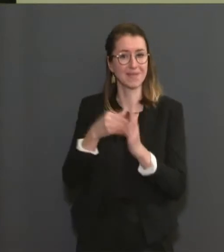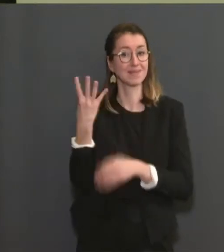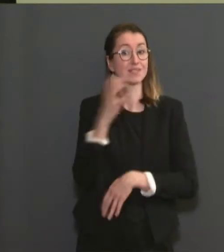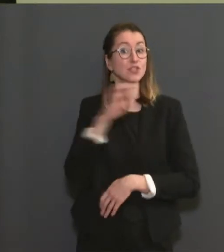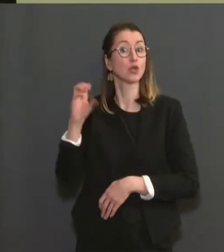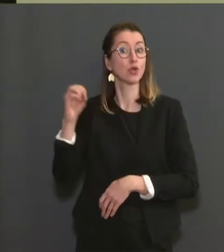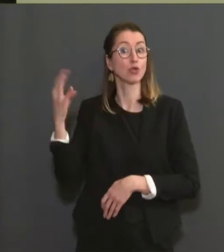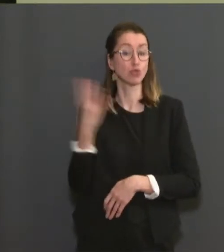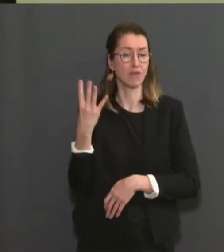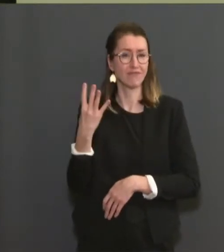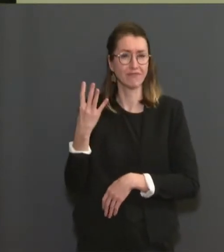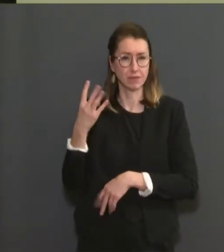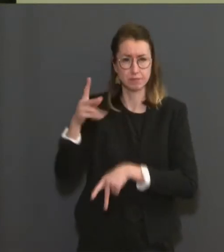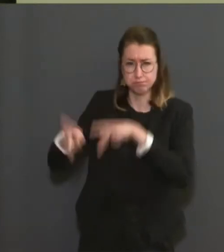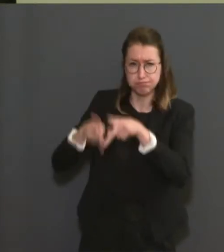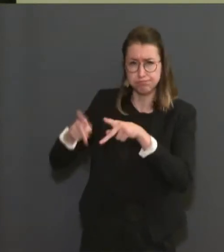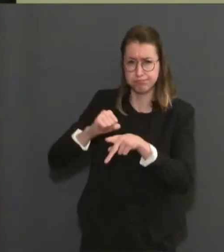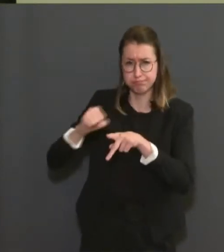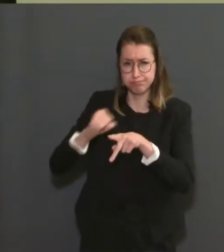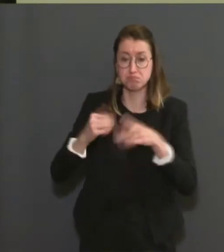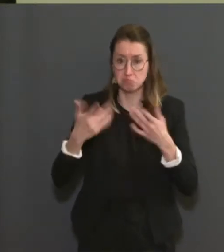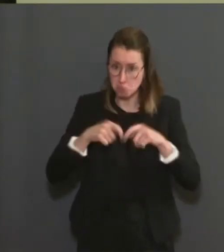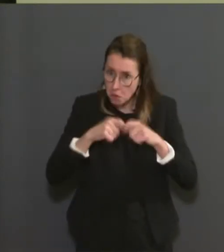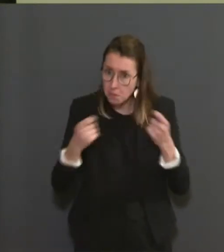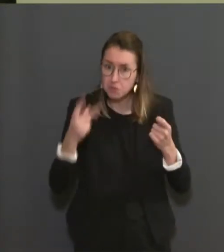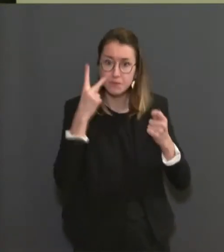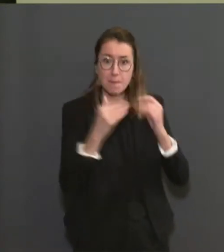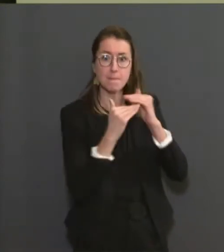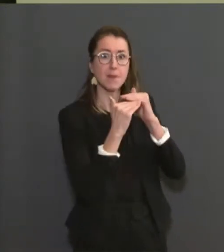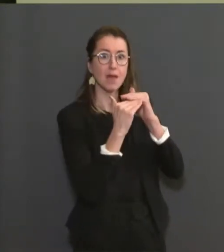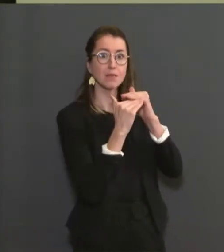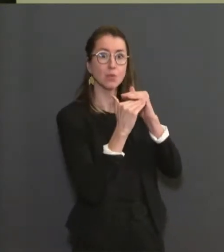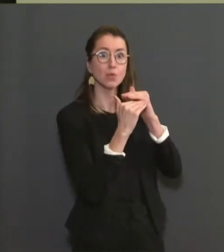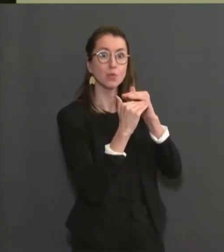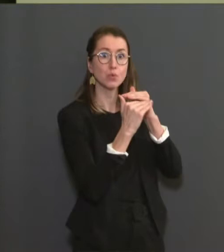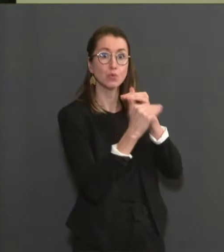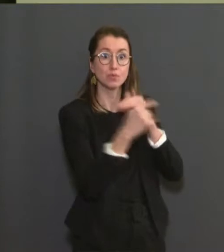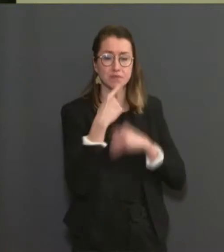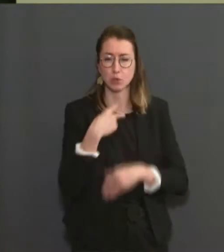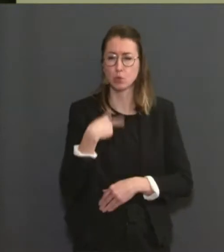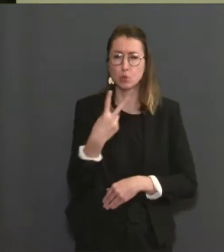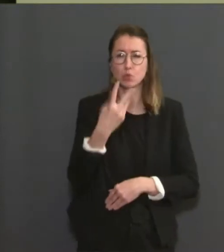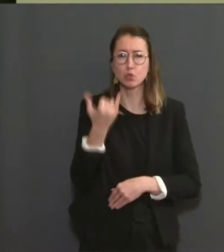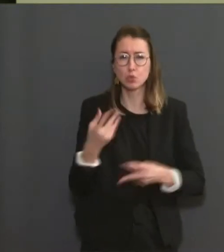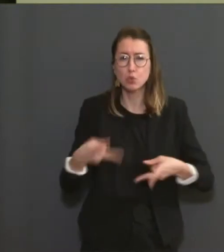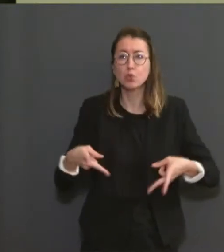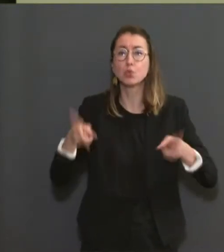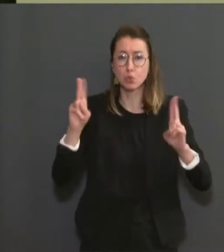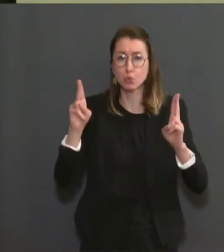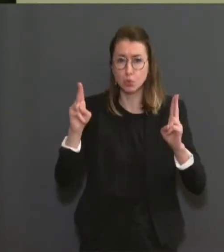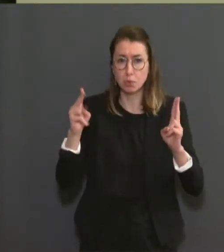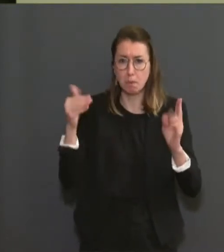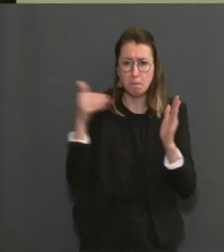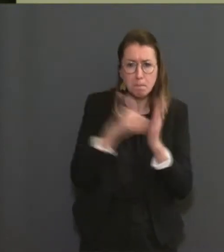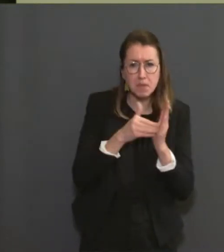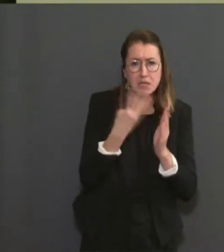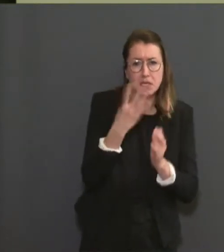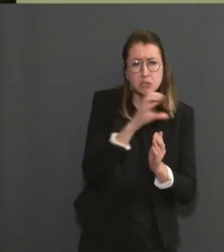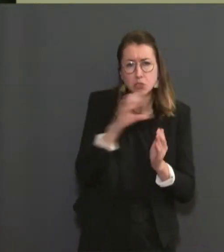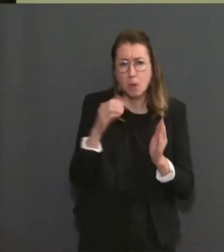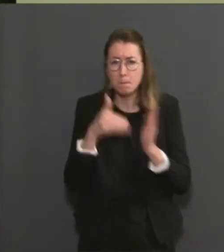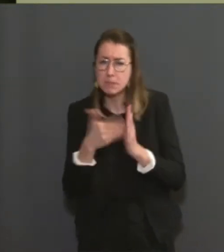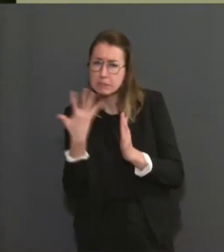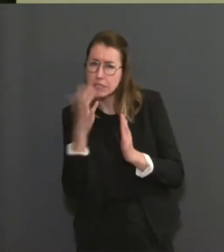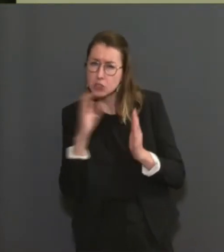une douzaine de jours, nous sommes entre 1400 et 1500 patients. C'est une diminution